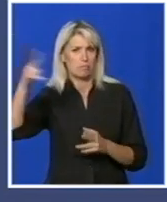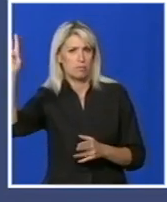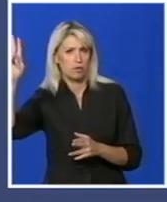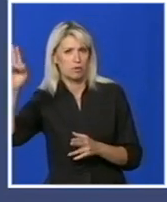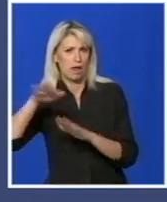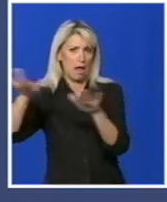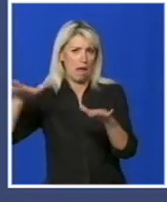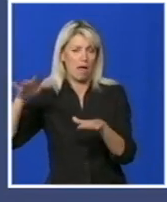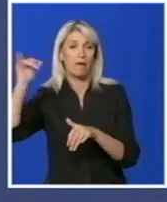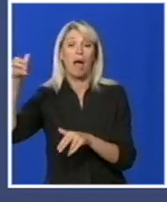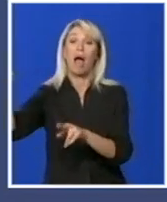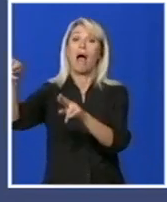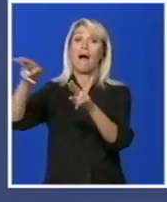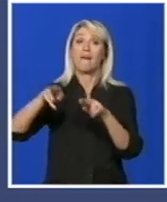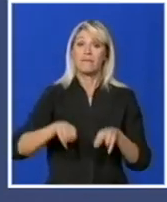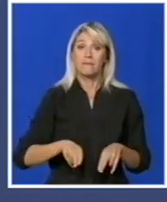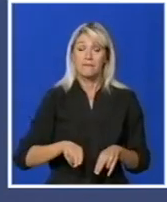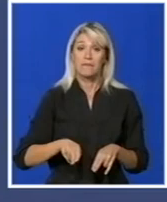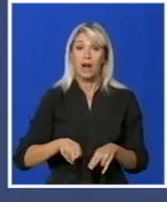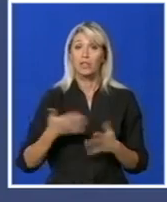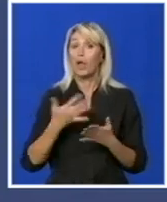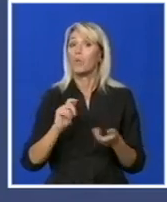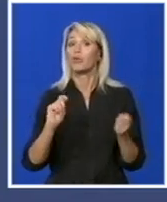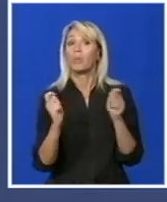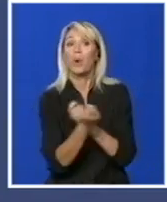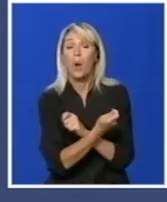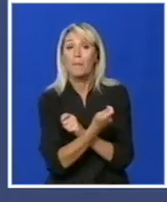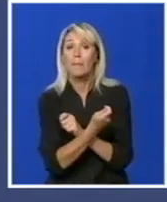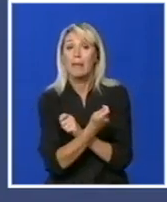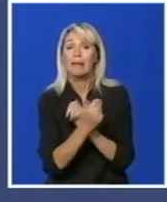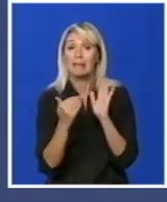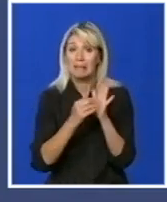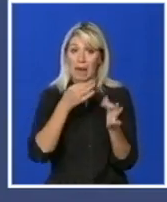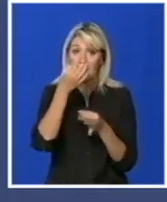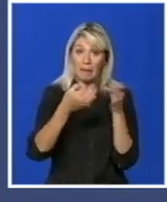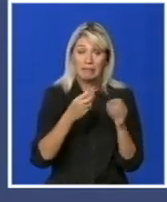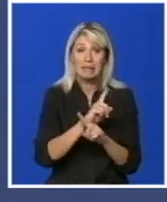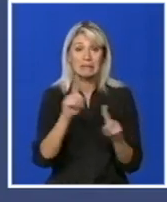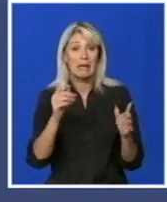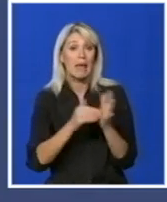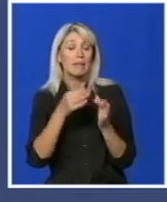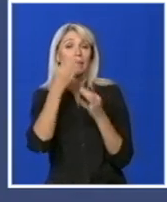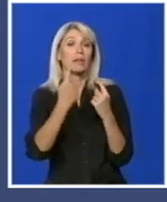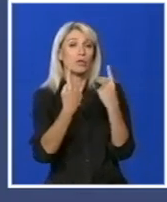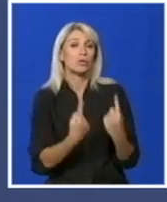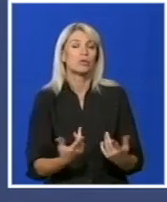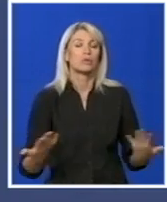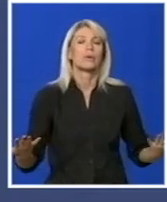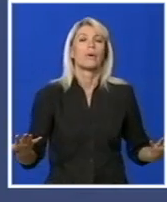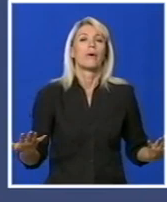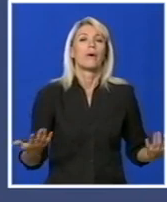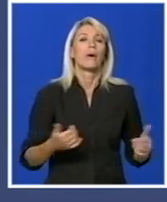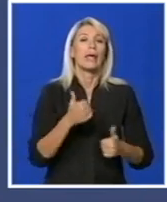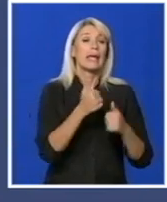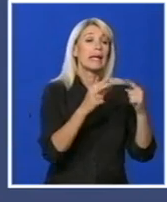iz tih mesta za koje postoji naznaka da sa sobom nose rizik, uvoditi ili PCR